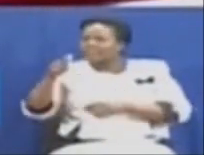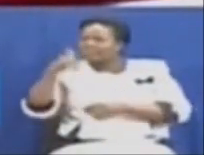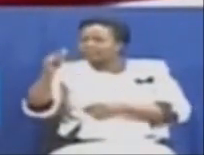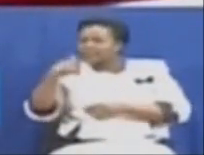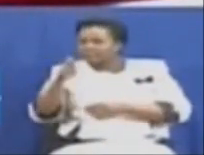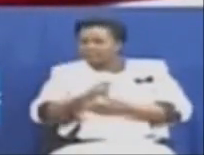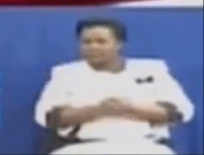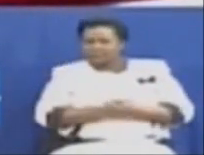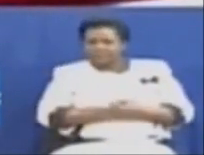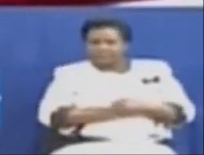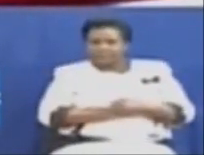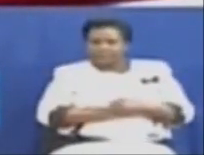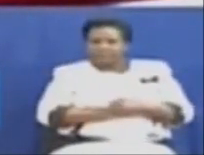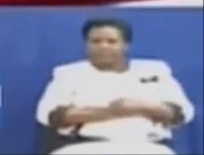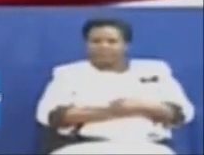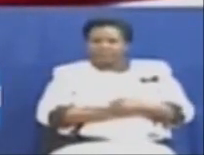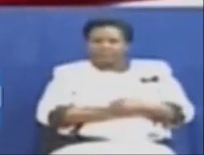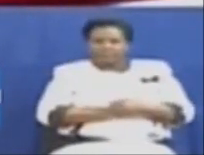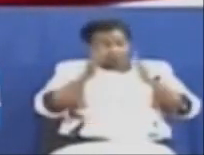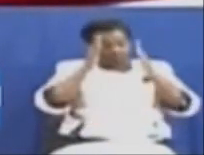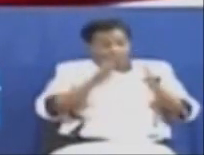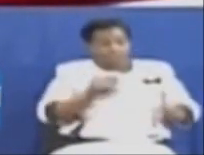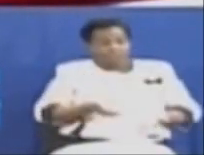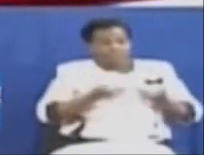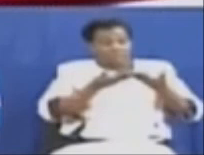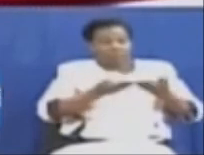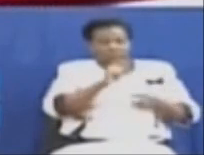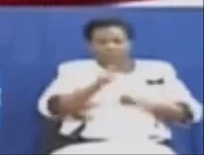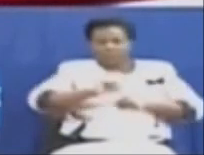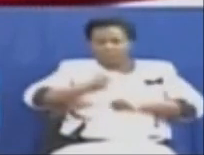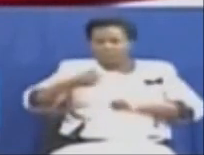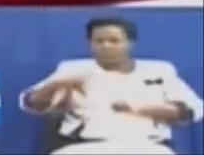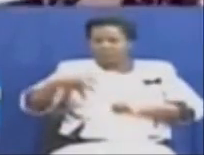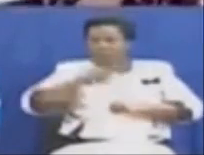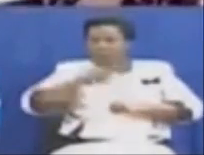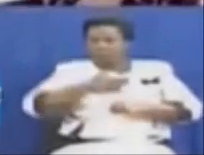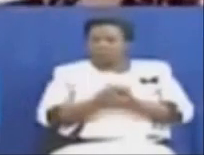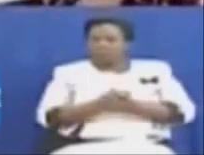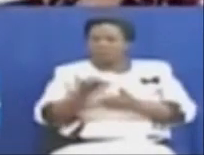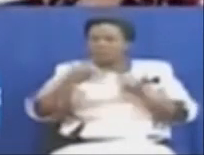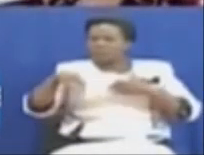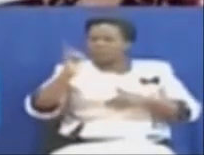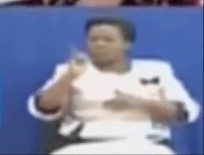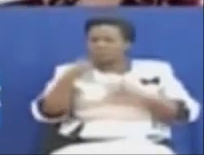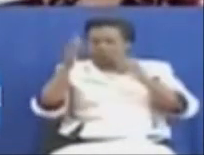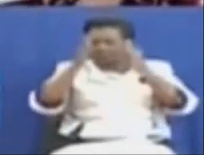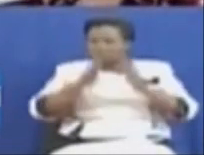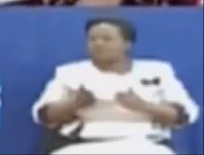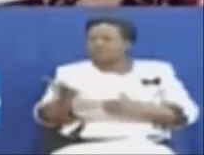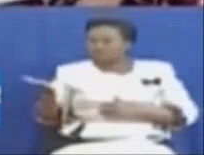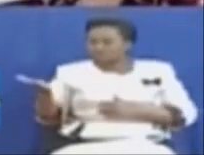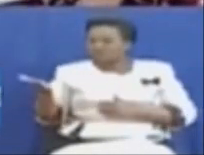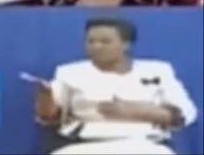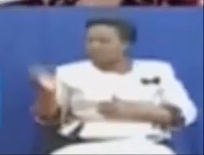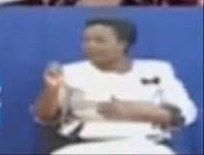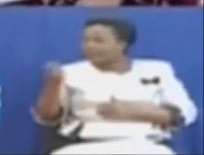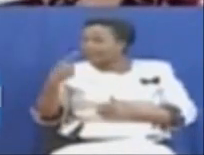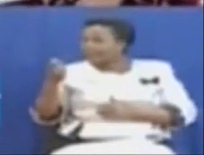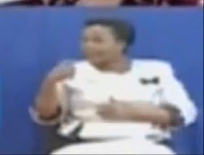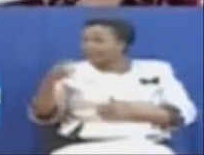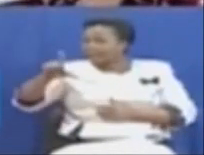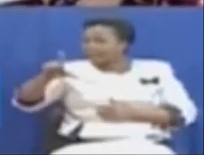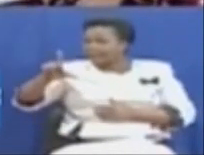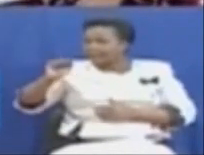Mheshimiwa Bunge, maswali ya kawaida, tunaanza na ofisi ya Rais TAMISEMI. Mheshimiwa Julius Kalangalaiza, mbunge